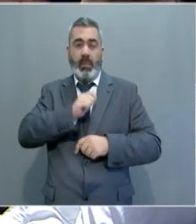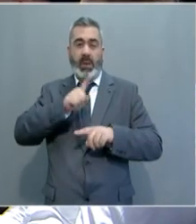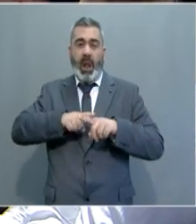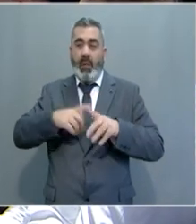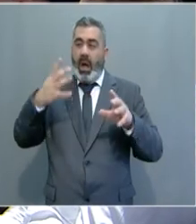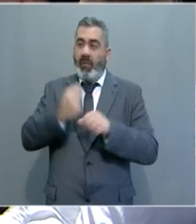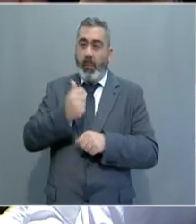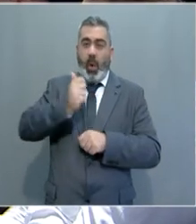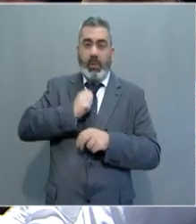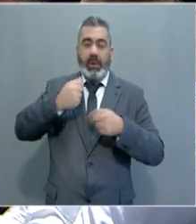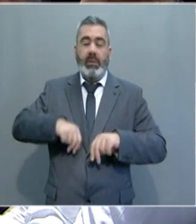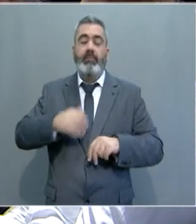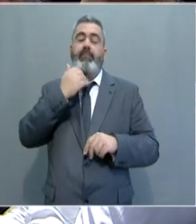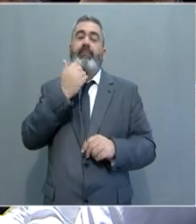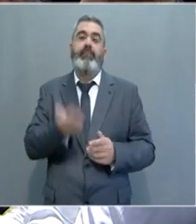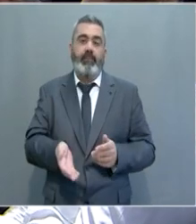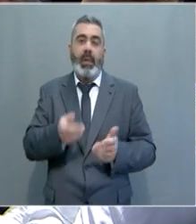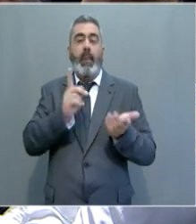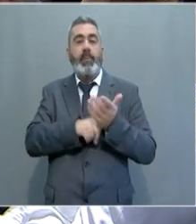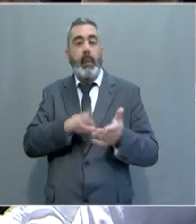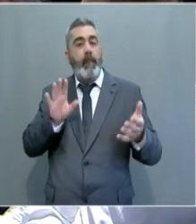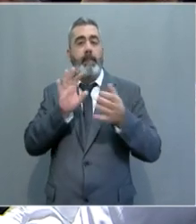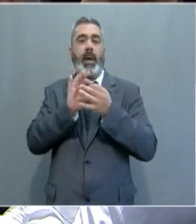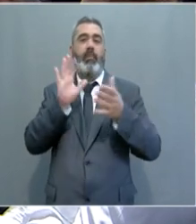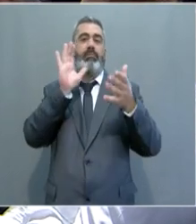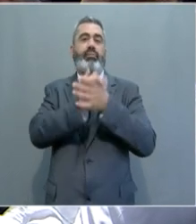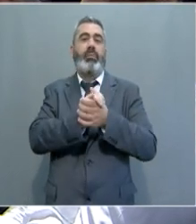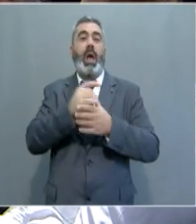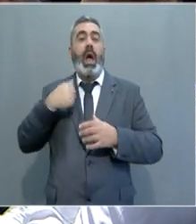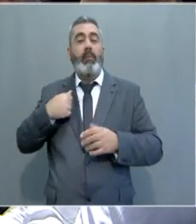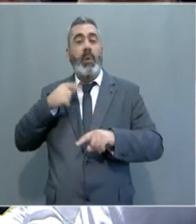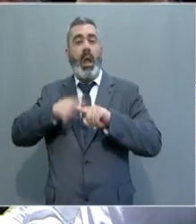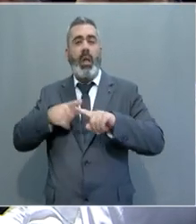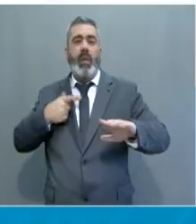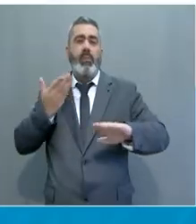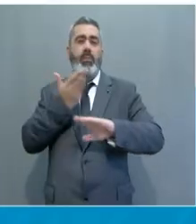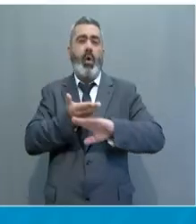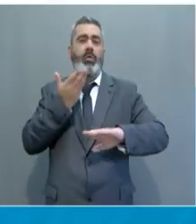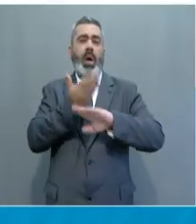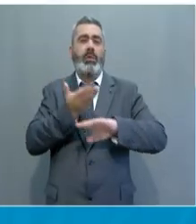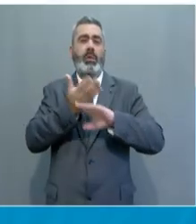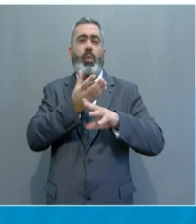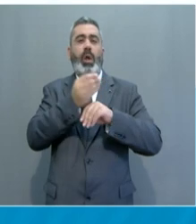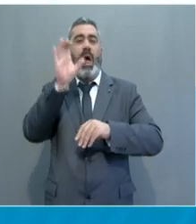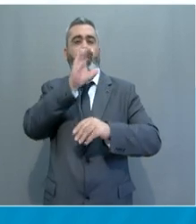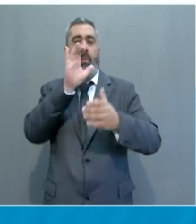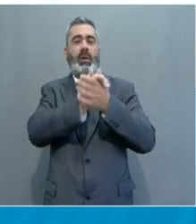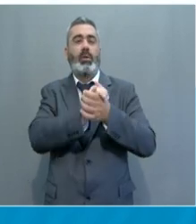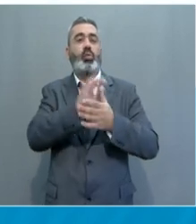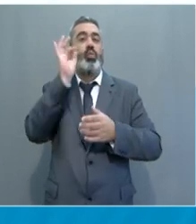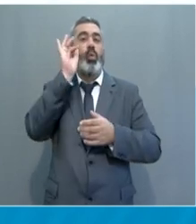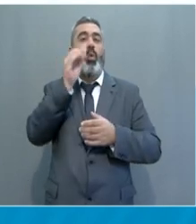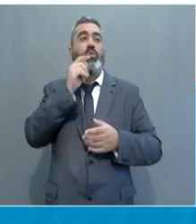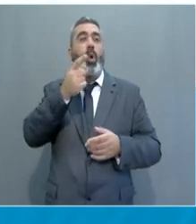η Ελλάδα πρωτοστατεί στη διαμόρφωση μιας ευρωπαϊκής πολιτικής. Αφενός για την ενιαία προμήθεια και